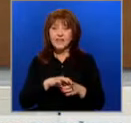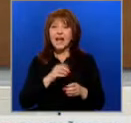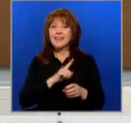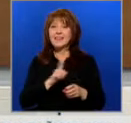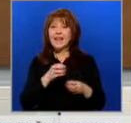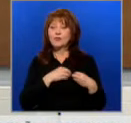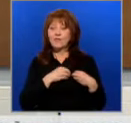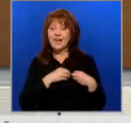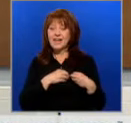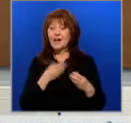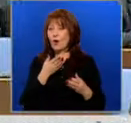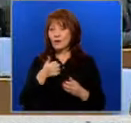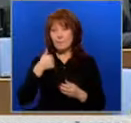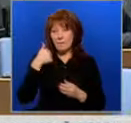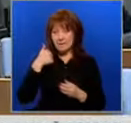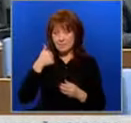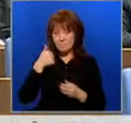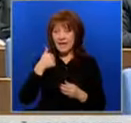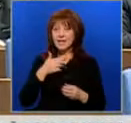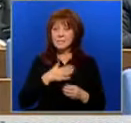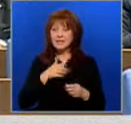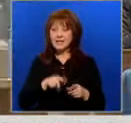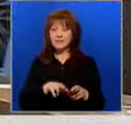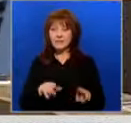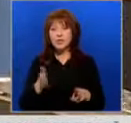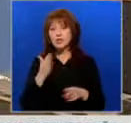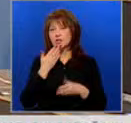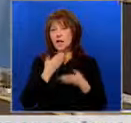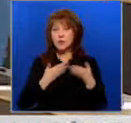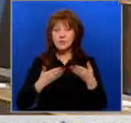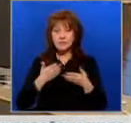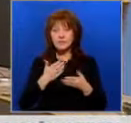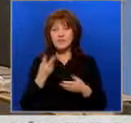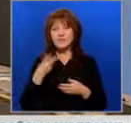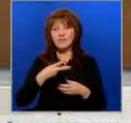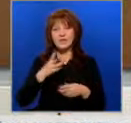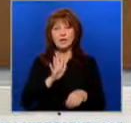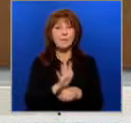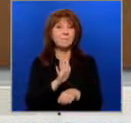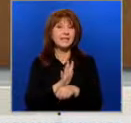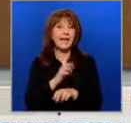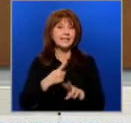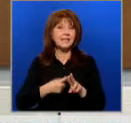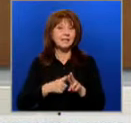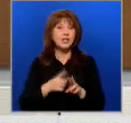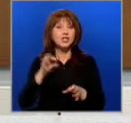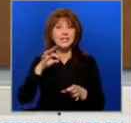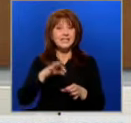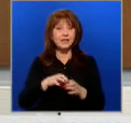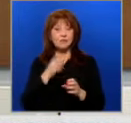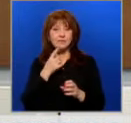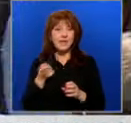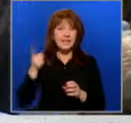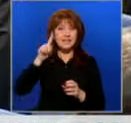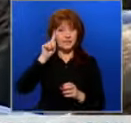внесоха от БСП, Възраждане и ИТН, ще бъде обсъден в сряда, 15 ноември, и ще се гласува на следващия ден, обяви